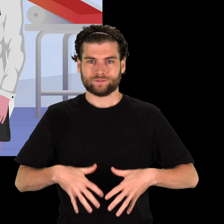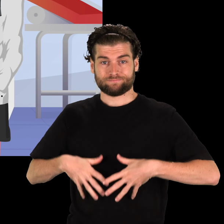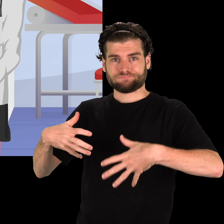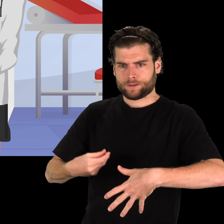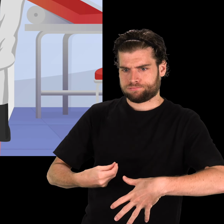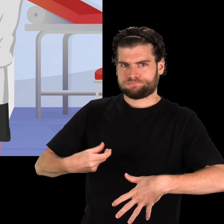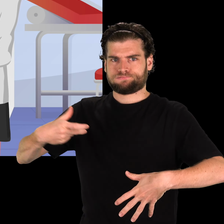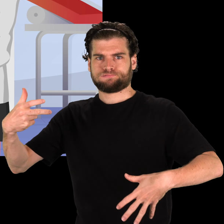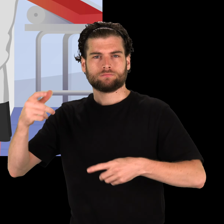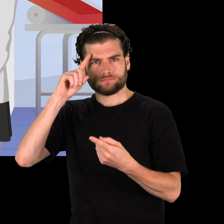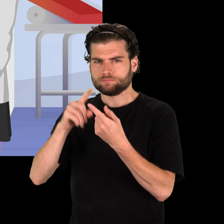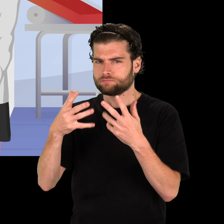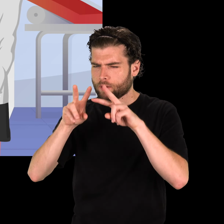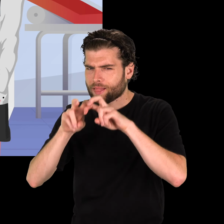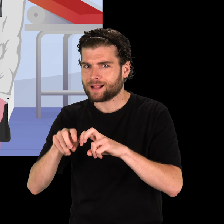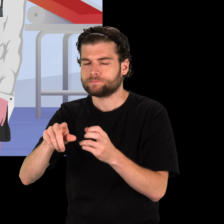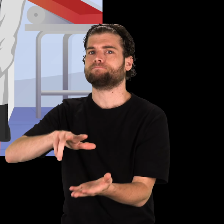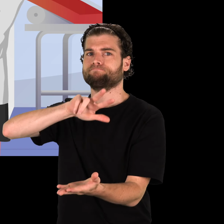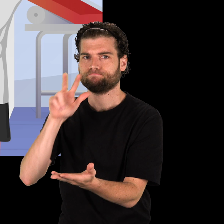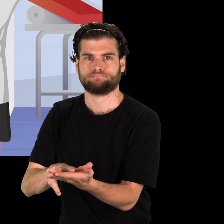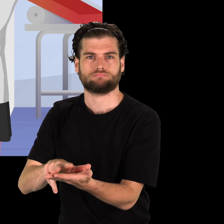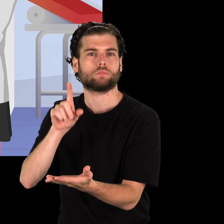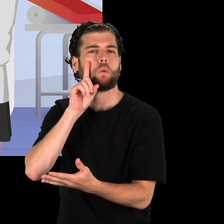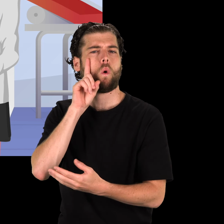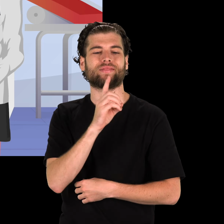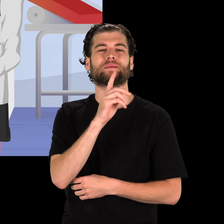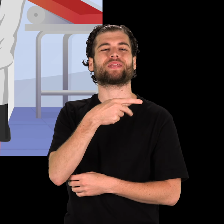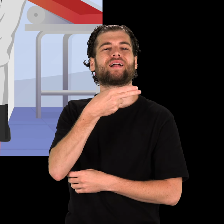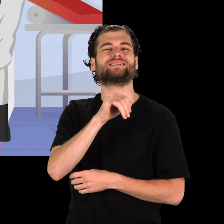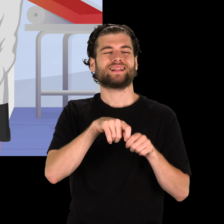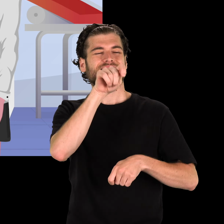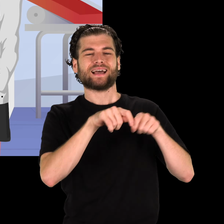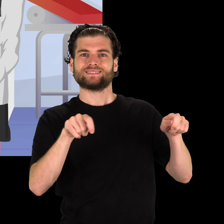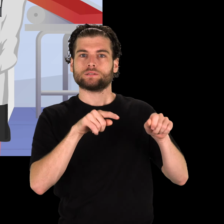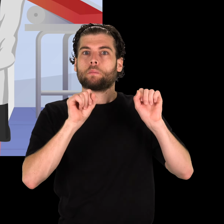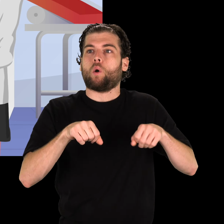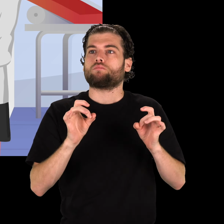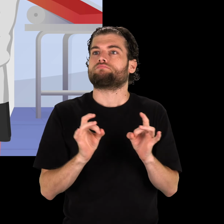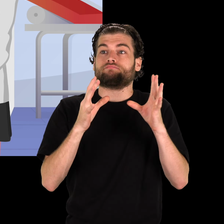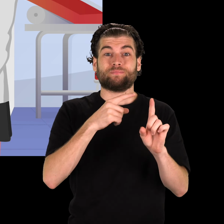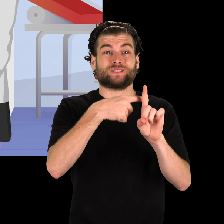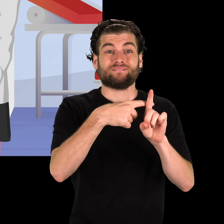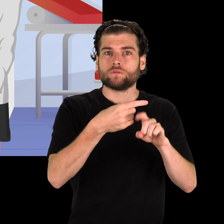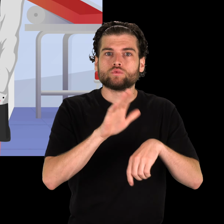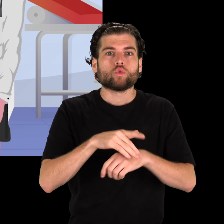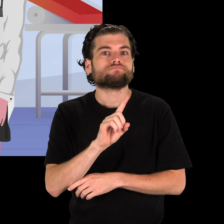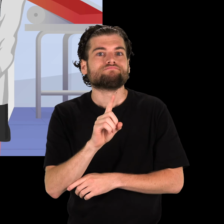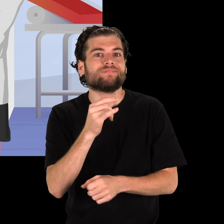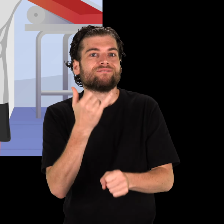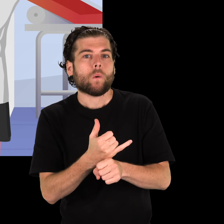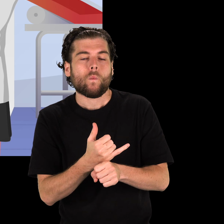une amniosynthèse pour confirmer et préciser le diagnostic, car le test du DPNI peut exceptionnellement être